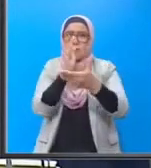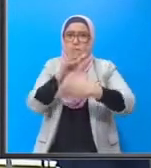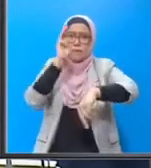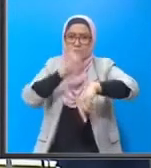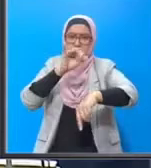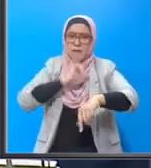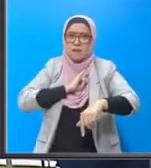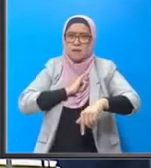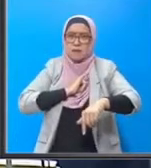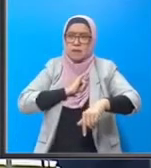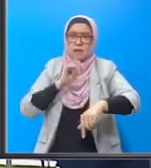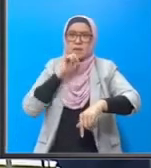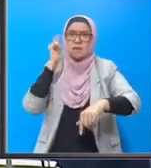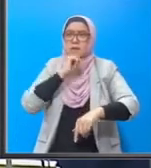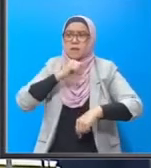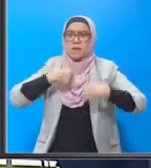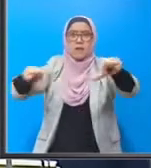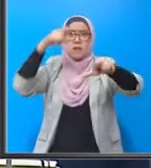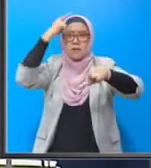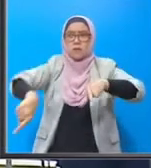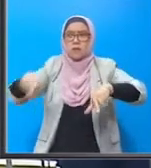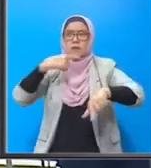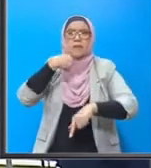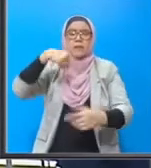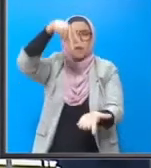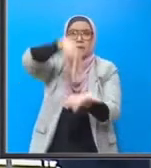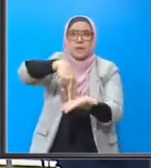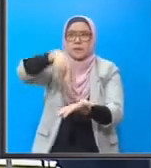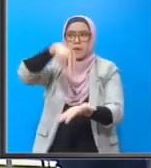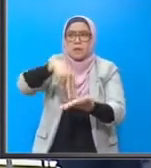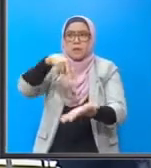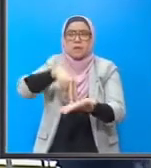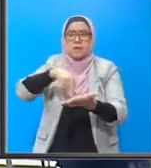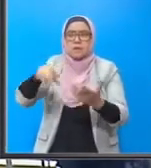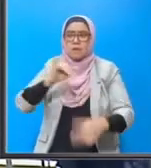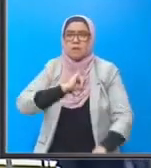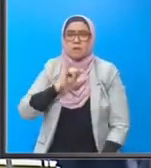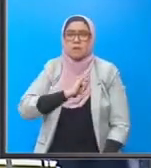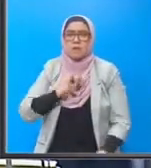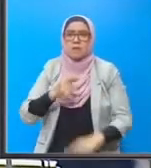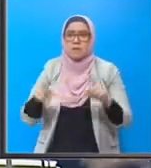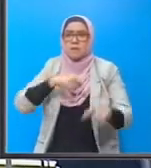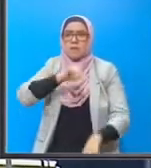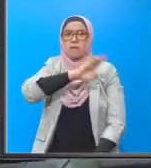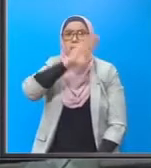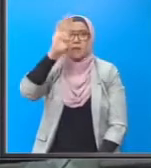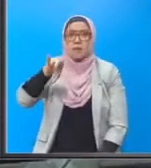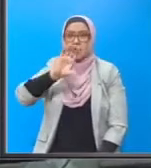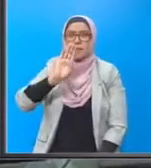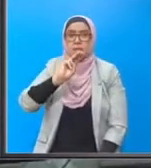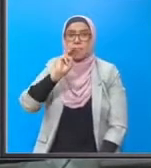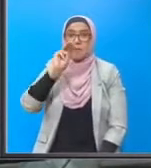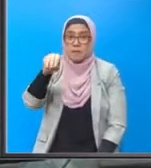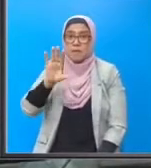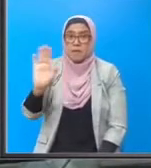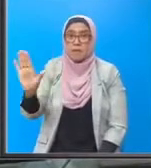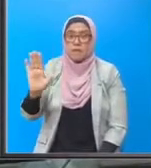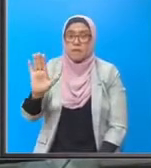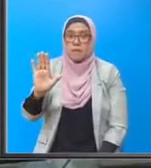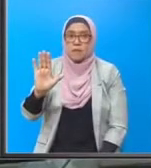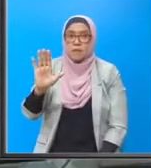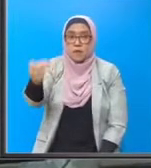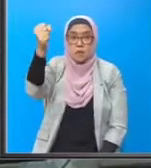aman-aman akibatnya bangun minta maaf dan saya cadangkan supaya Abu kek bikin tajam bangkitkan selepas